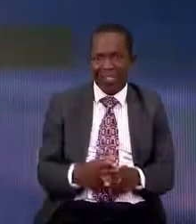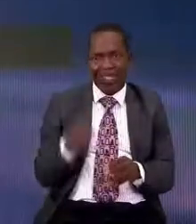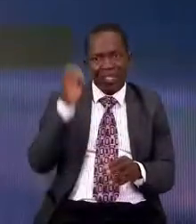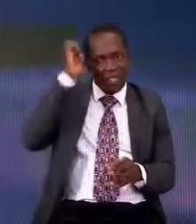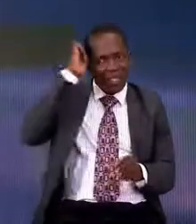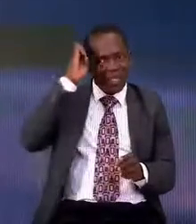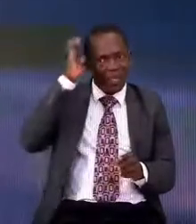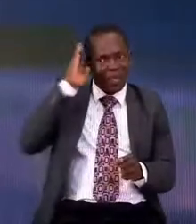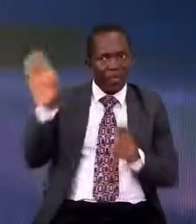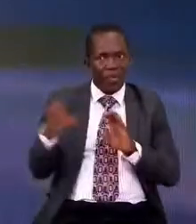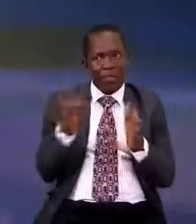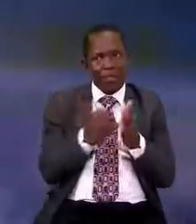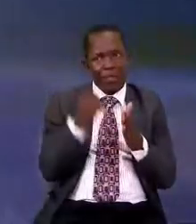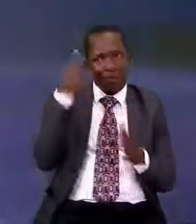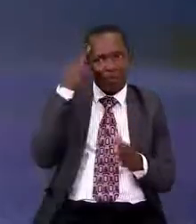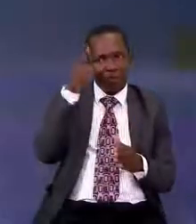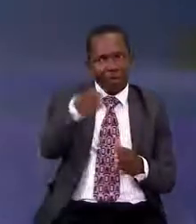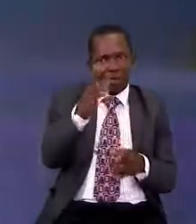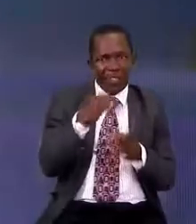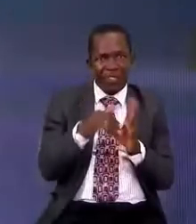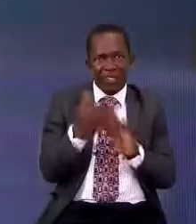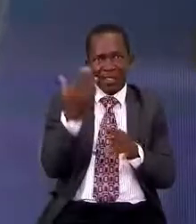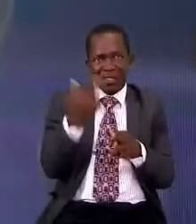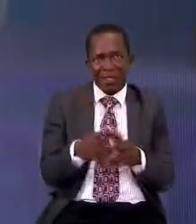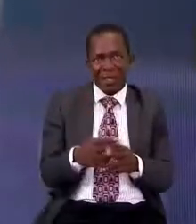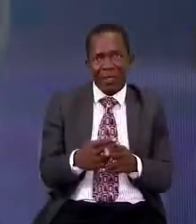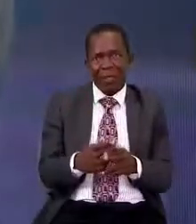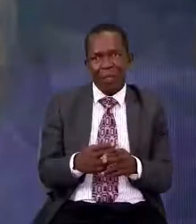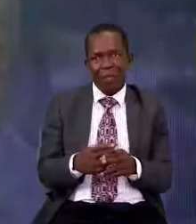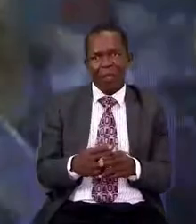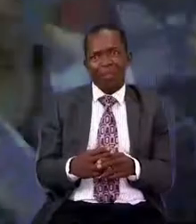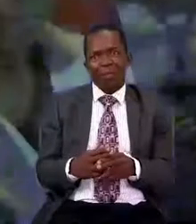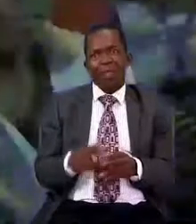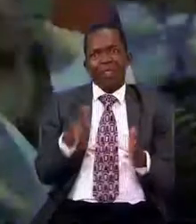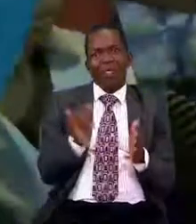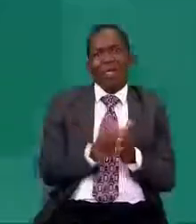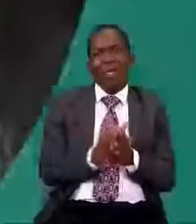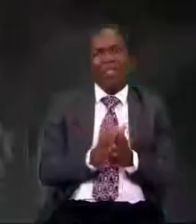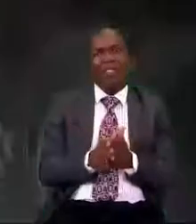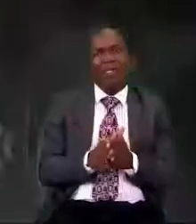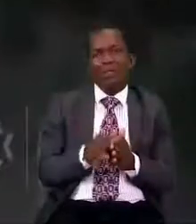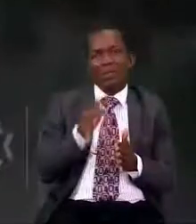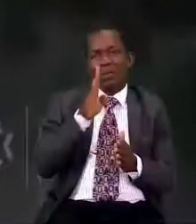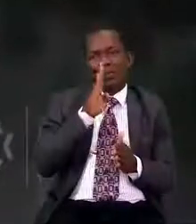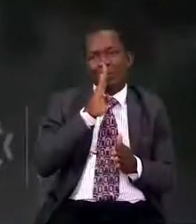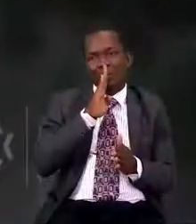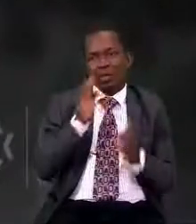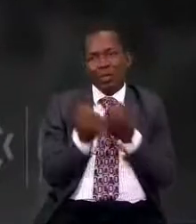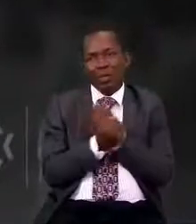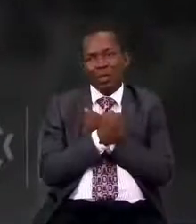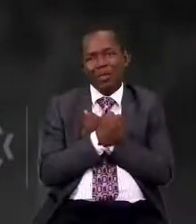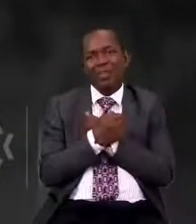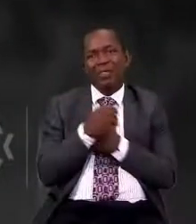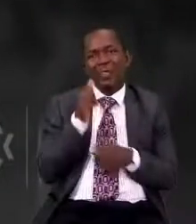nous avons entendu notre soeur, si soeur Cécilia, soeur Cécilia, pas nous.